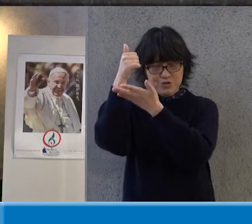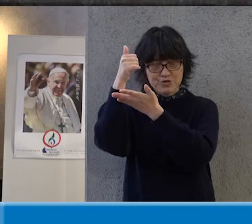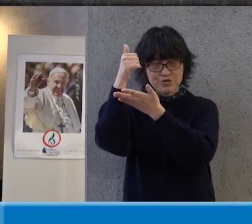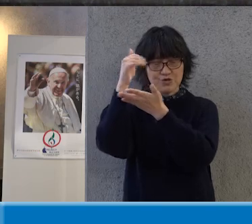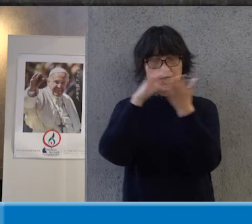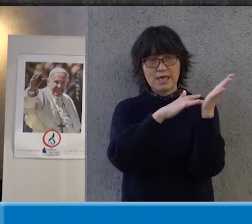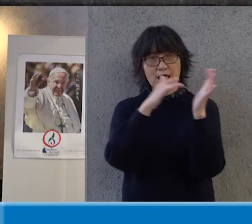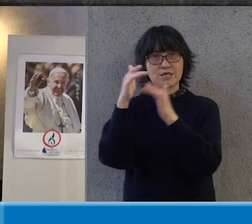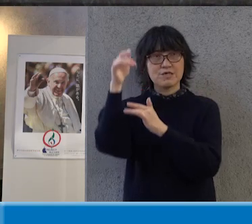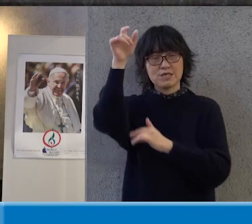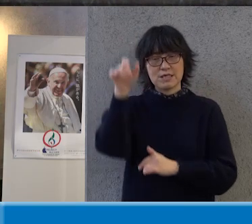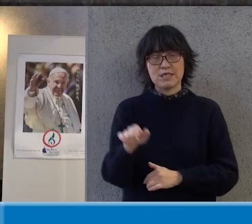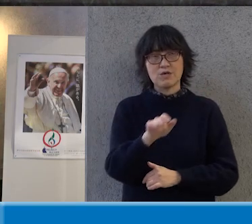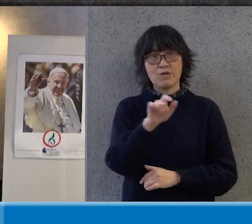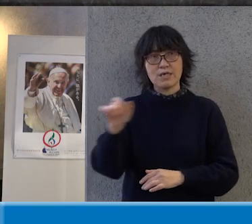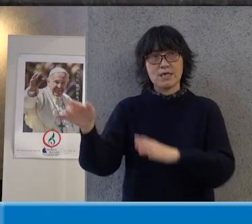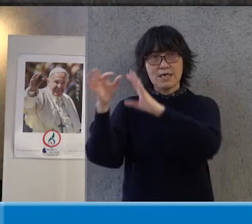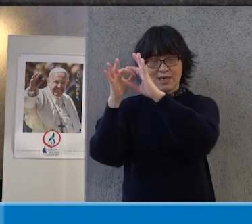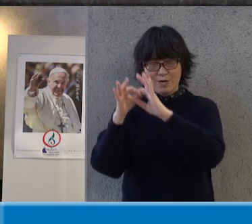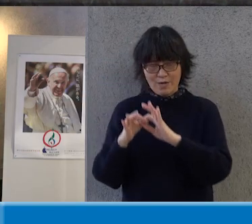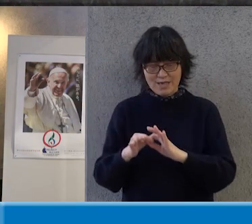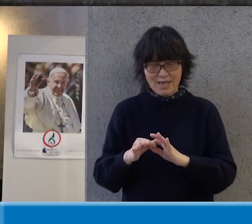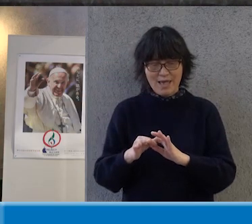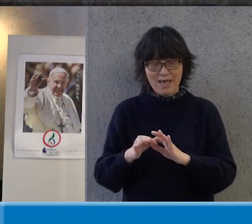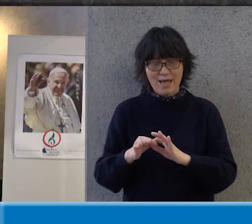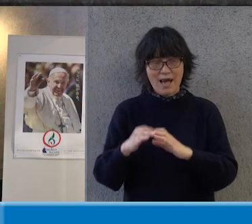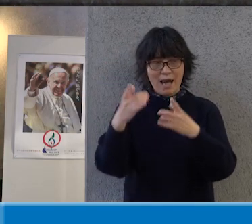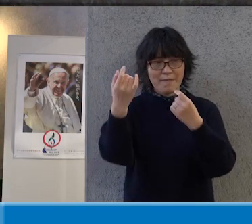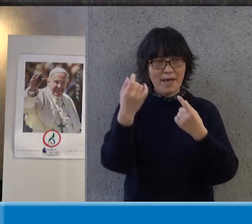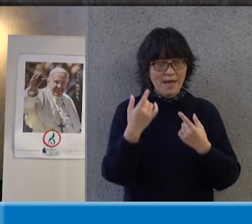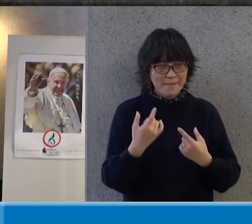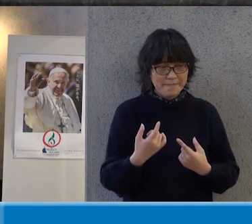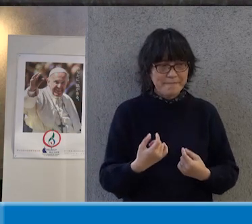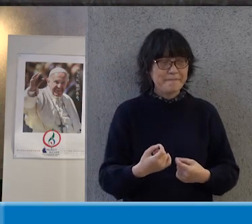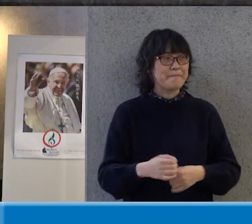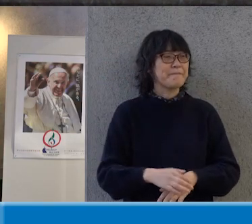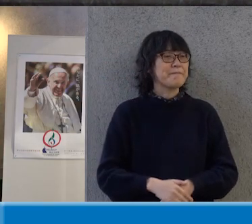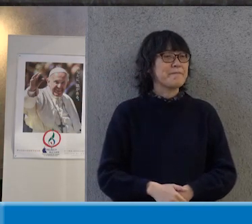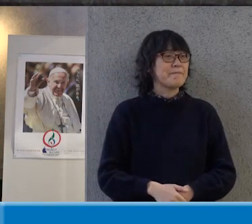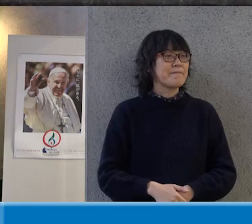主イエス・キリストによって。